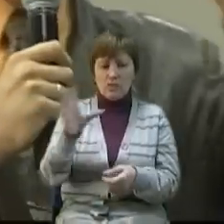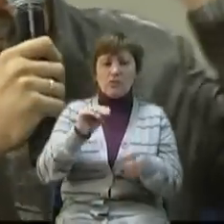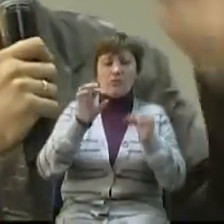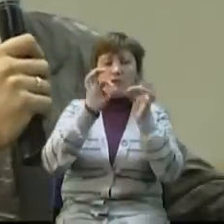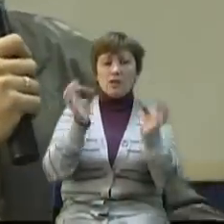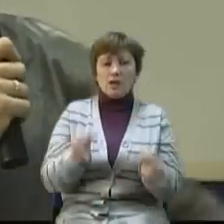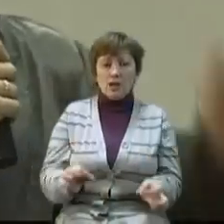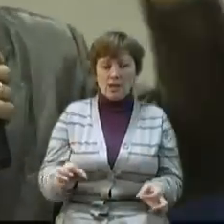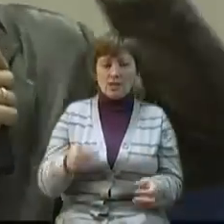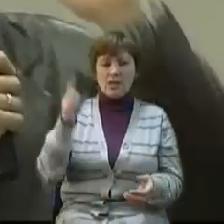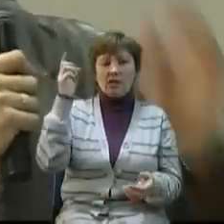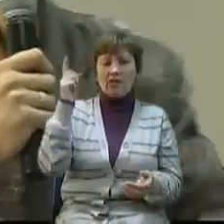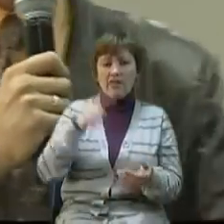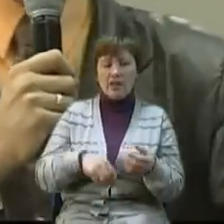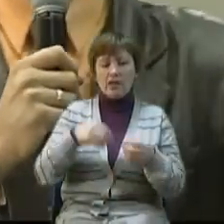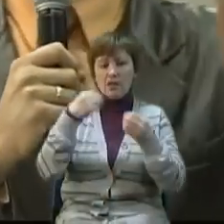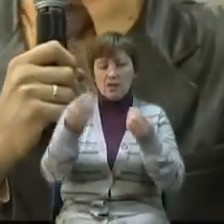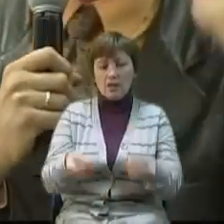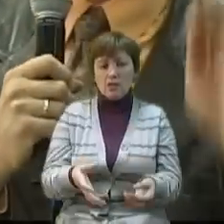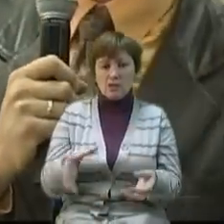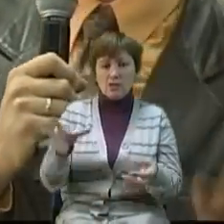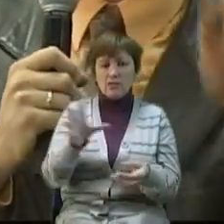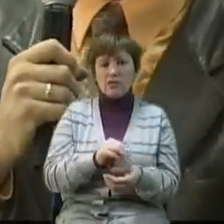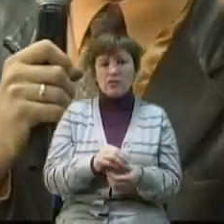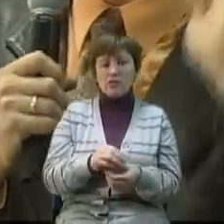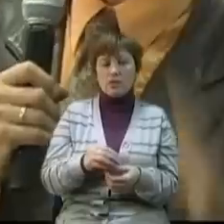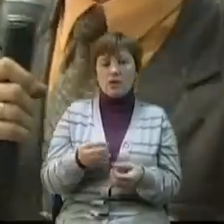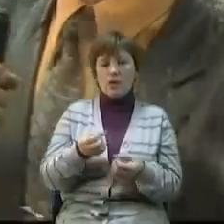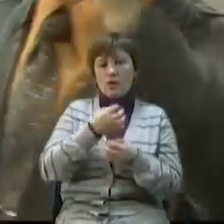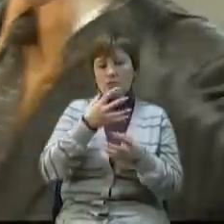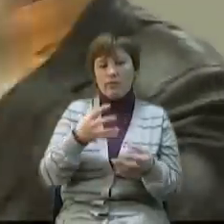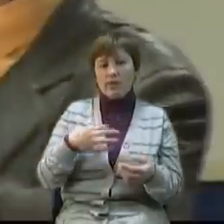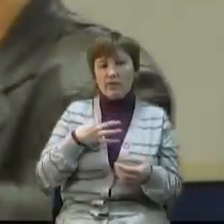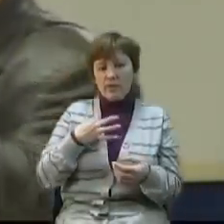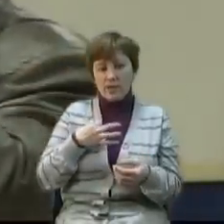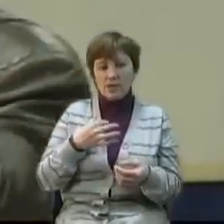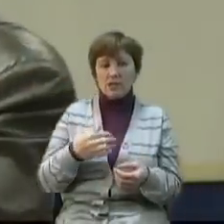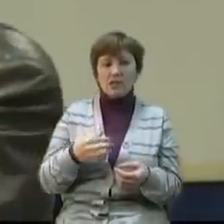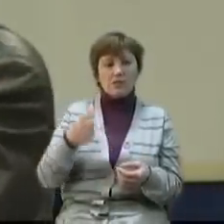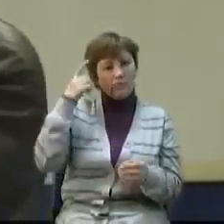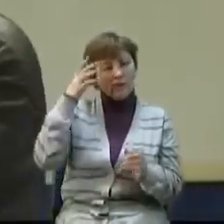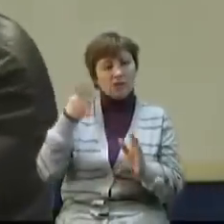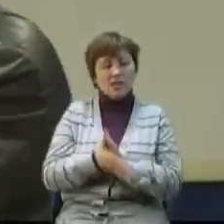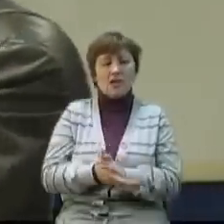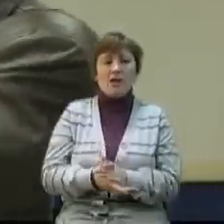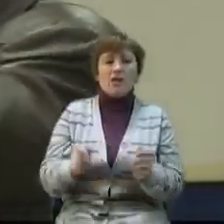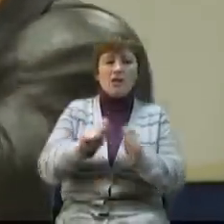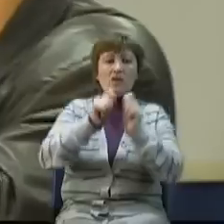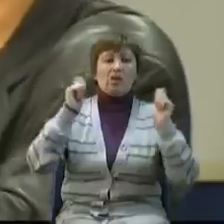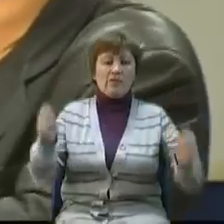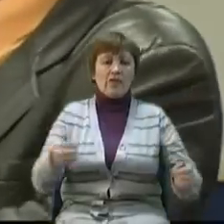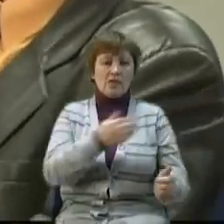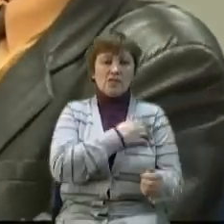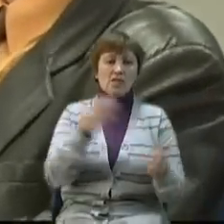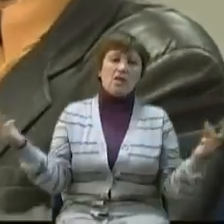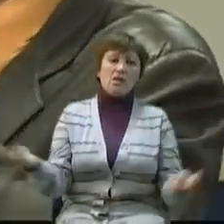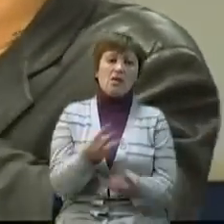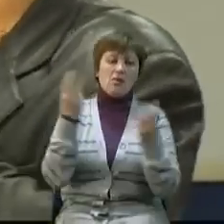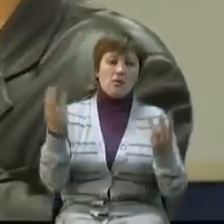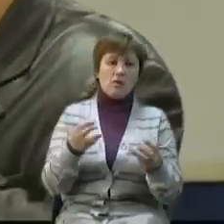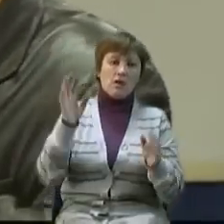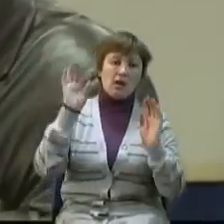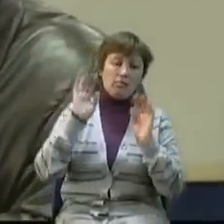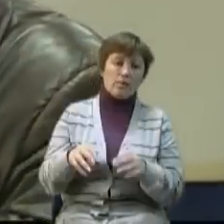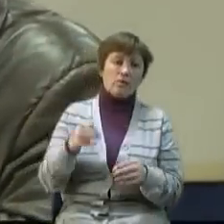прекрасно, и вера ему дается, и любые и вещи, и познание, и откровение, и желание, и огонь, а вот